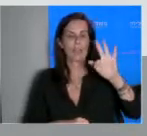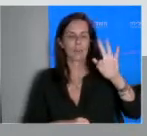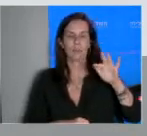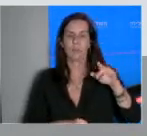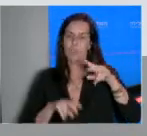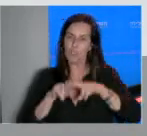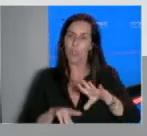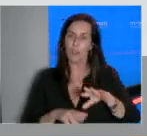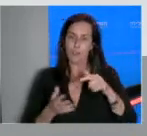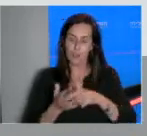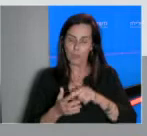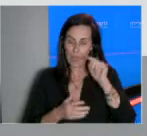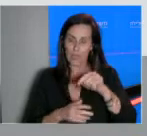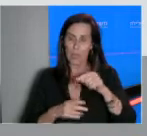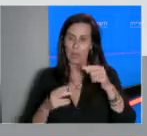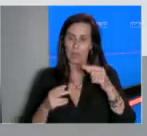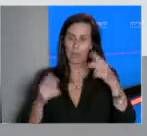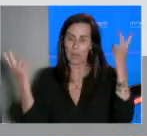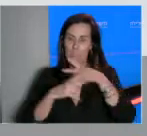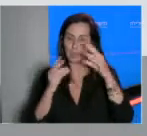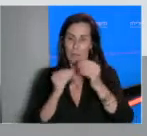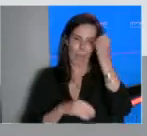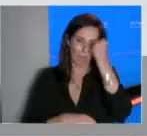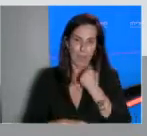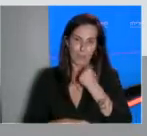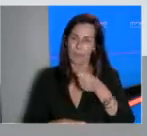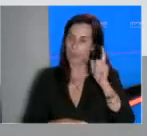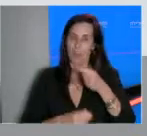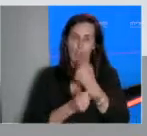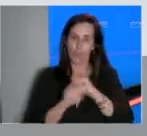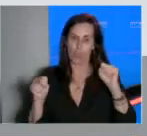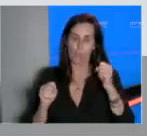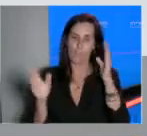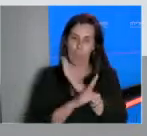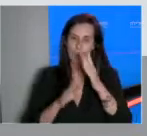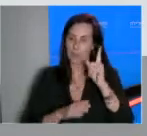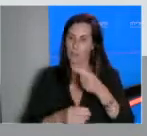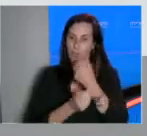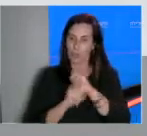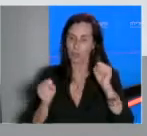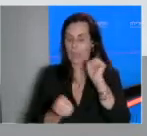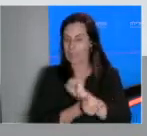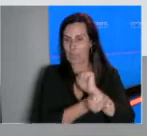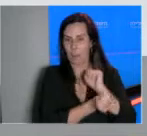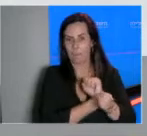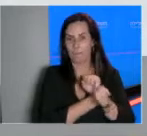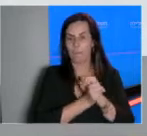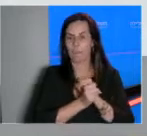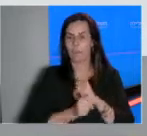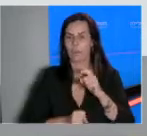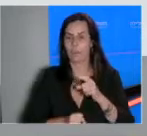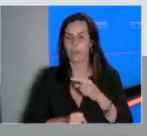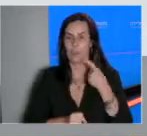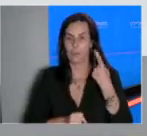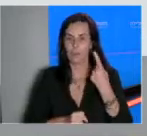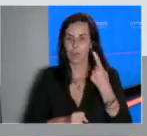זה התקבע שבשביל להגיע להשגות מול חמאס, חייב לשחרר מחבלים, חייב לשחרר אסירים,